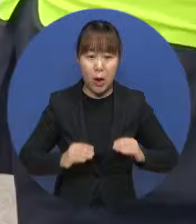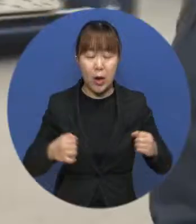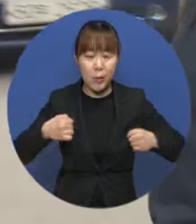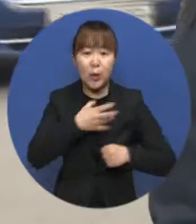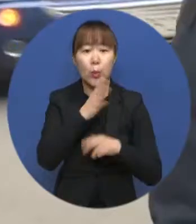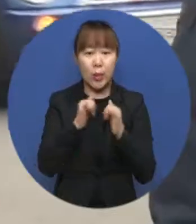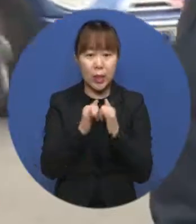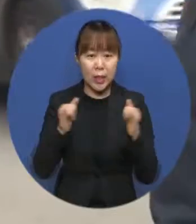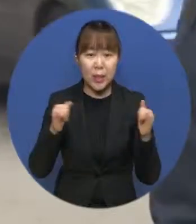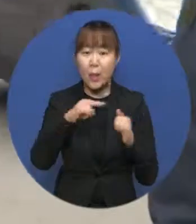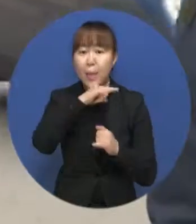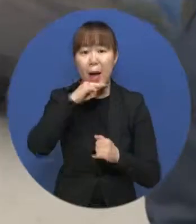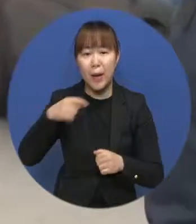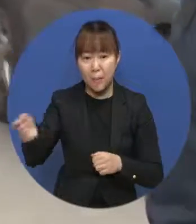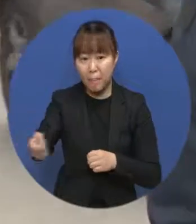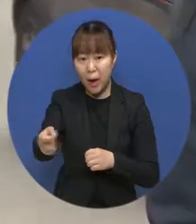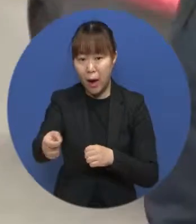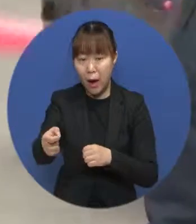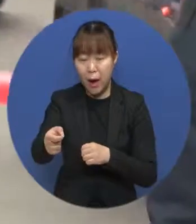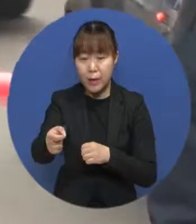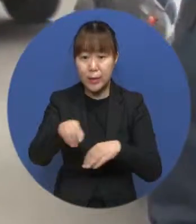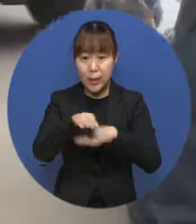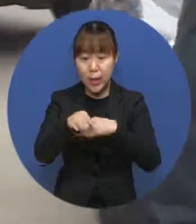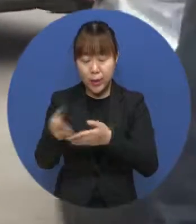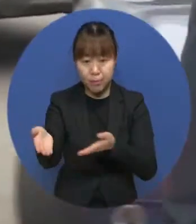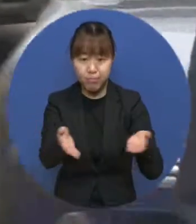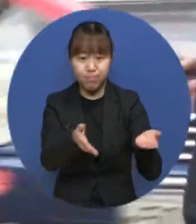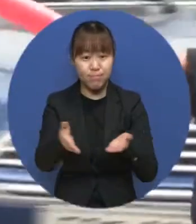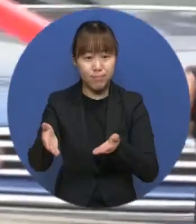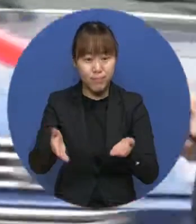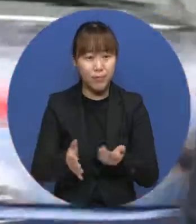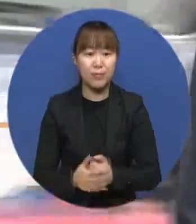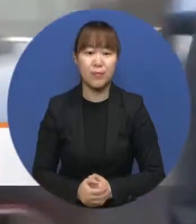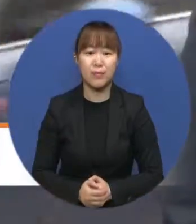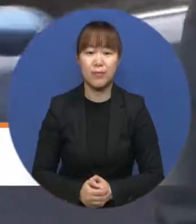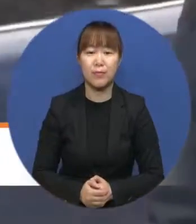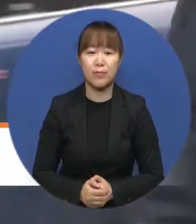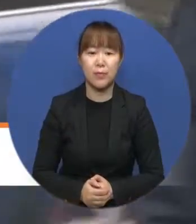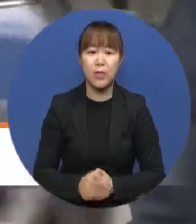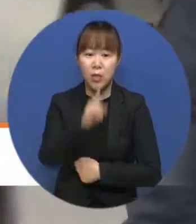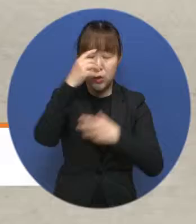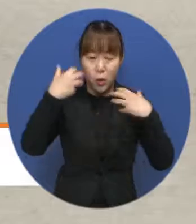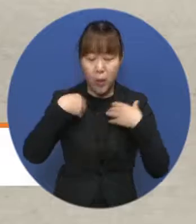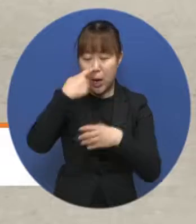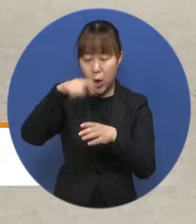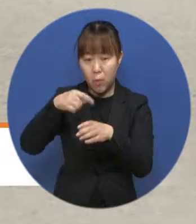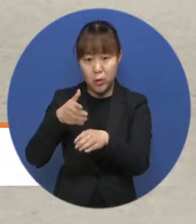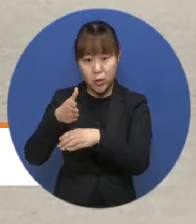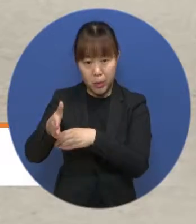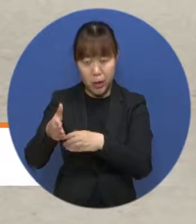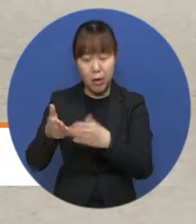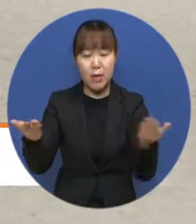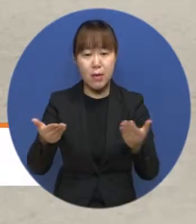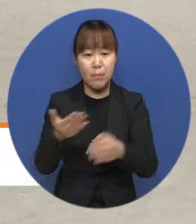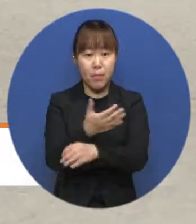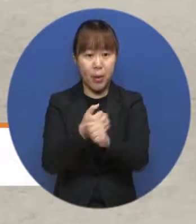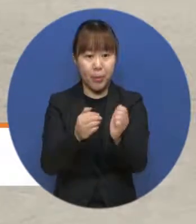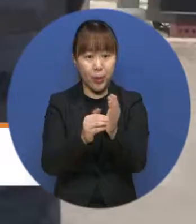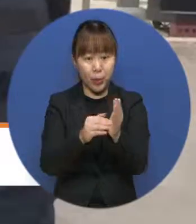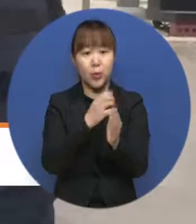빨간 내복을 흔들며 들어오는 차량을 안내합니다 정부와 커피전문점이 업무협약을 맺고